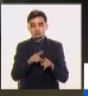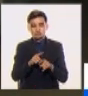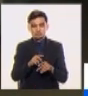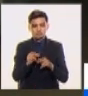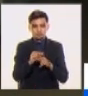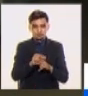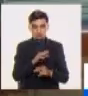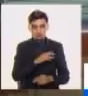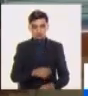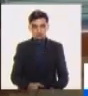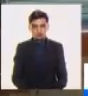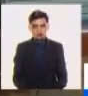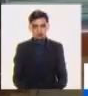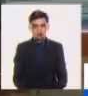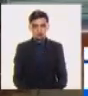проводимое лечение.